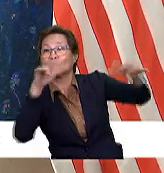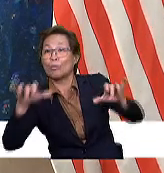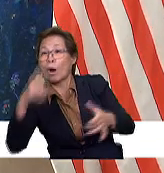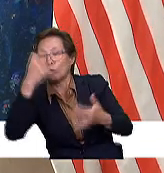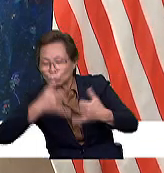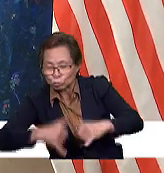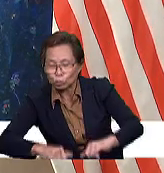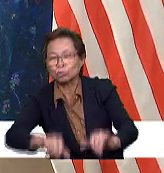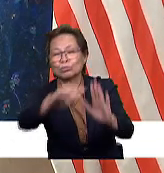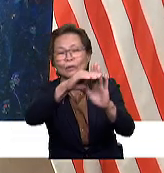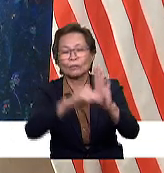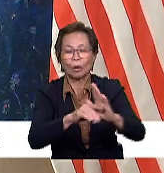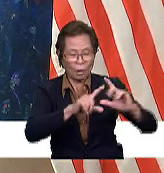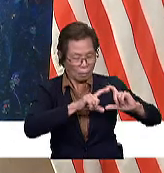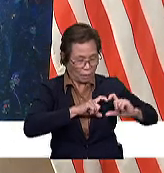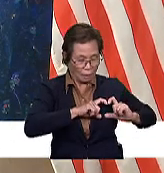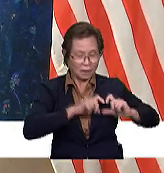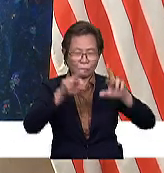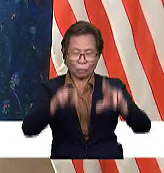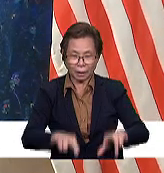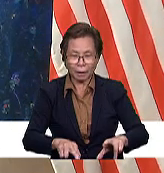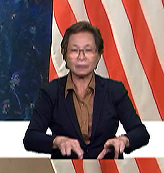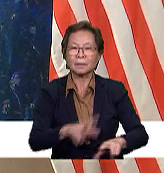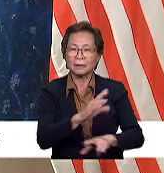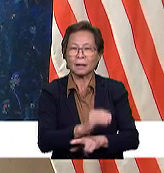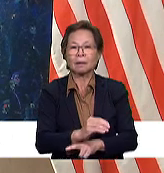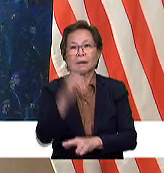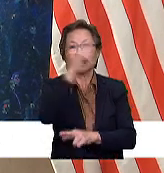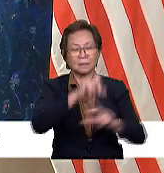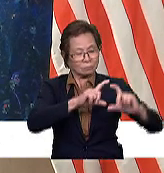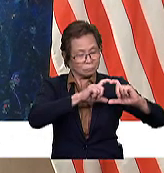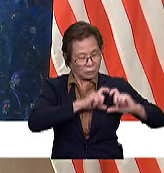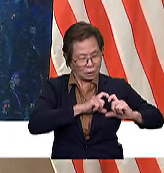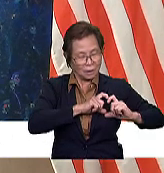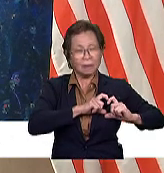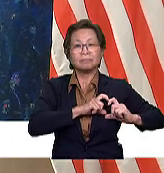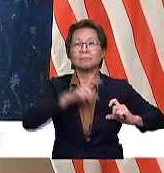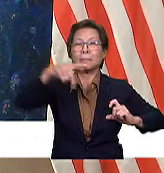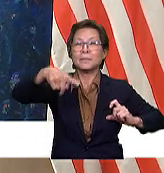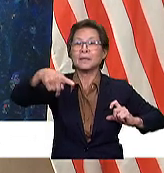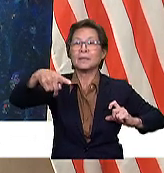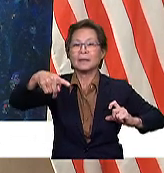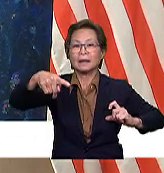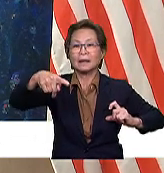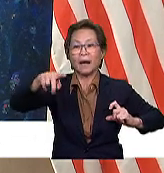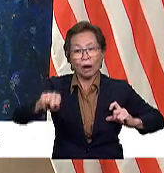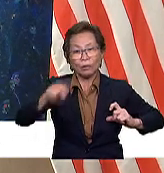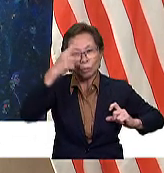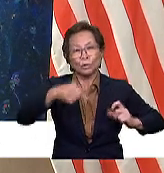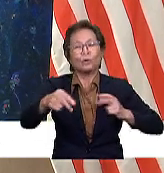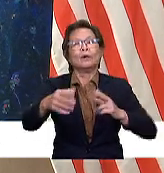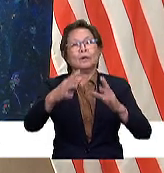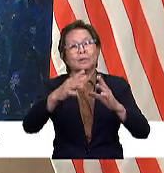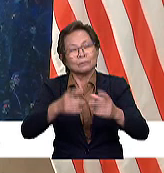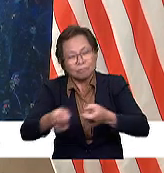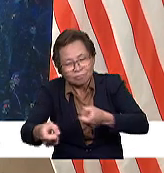meneruskan agenda prihatin rakyat dan komitmen kerajaan pikatan nasional dalam menguruskan krisis